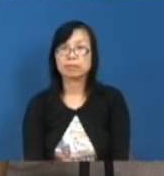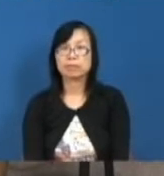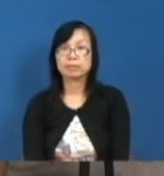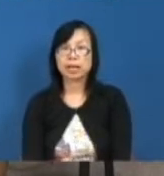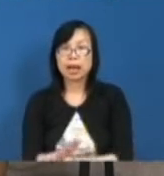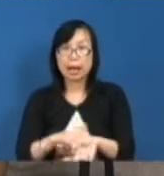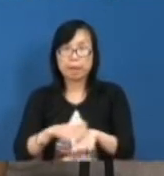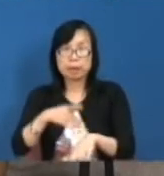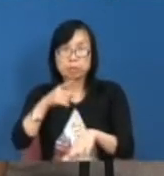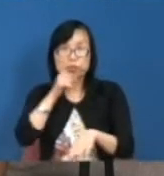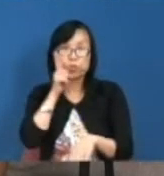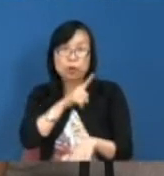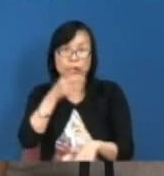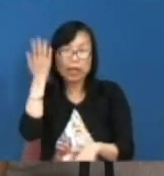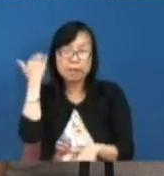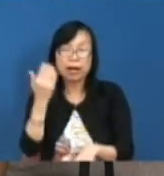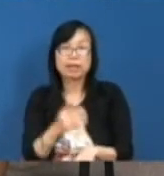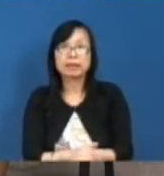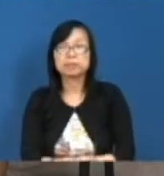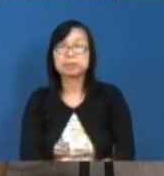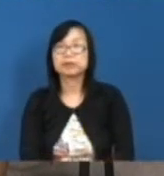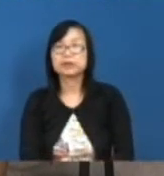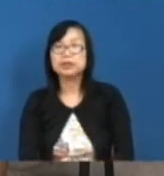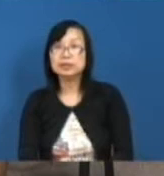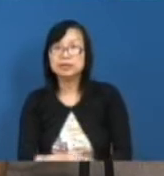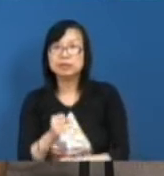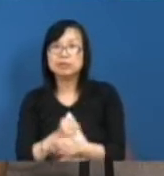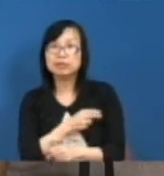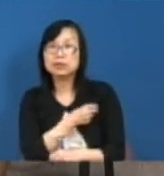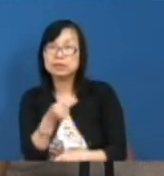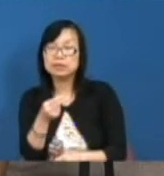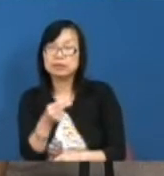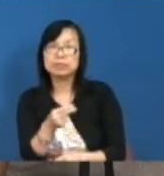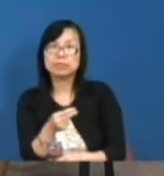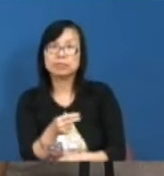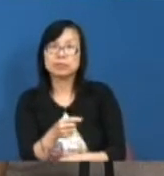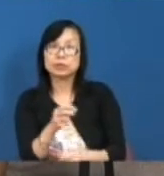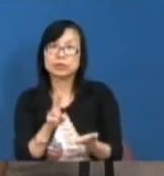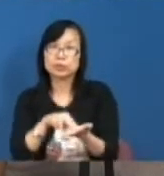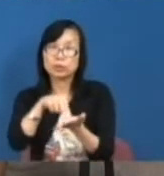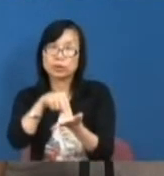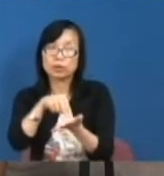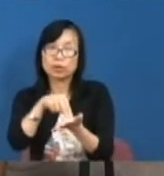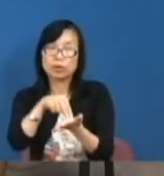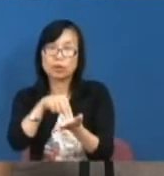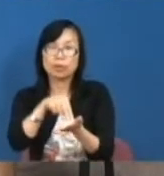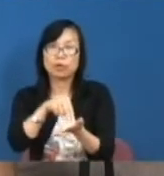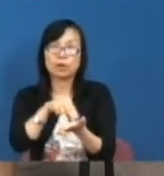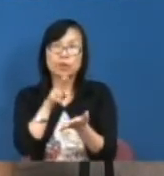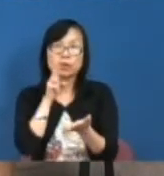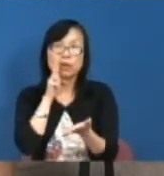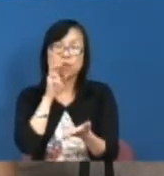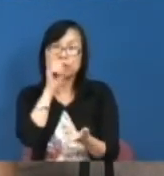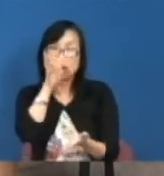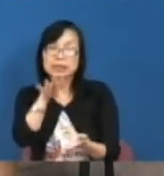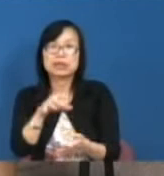啱上個禮拜，佢哋其實都好似搞過一啲星期日喺呢一個城大搞過一啲類似講翻。 哦，嗰、那個經濟係嘛？